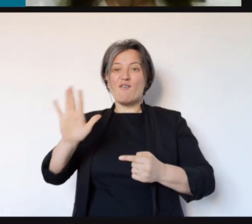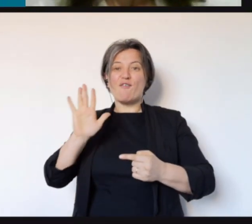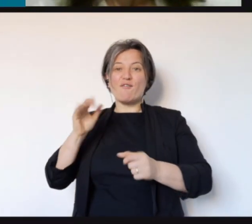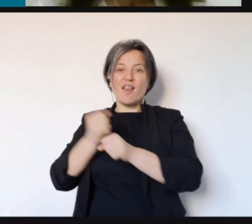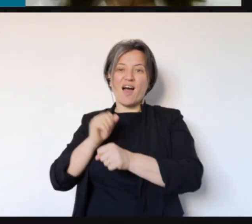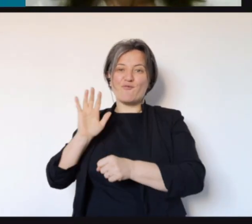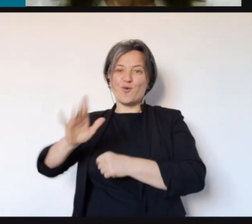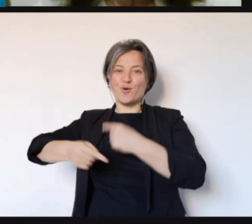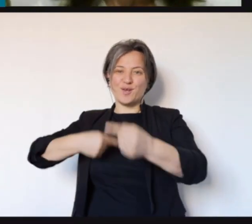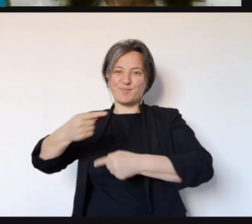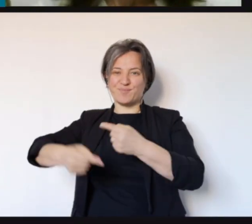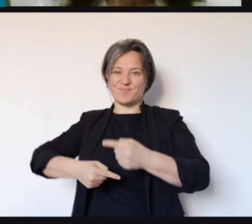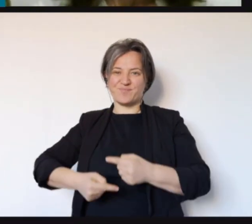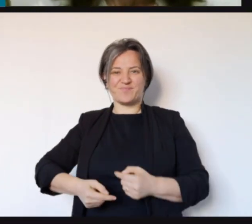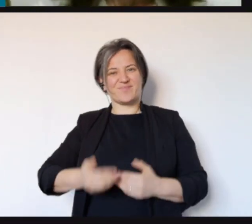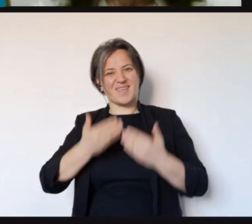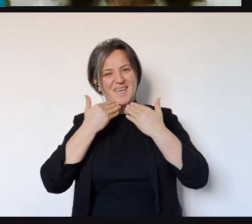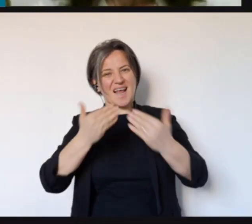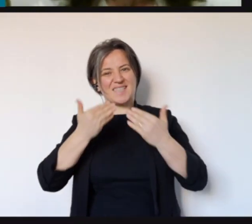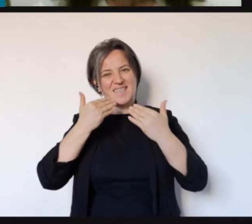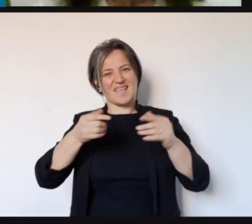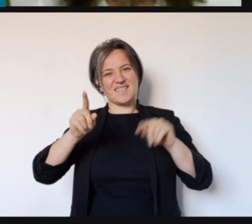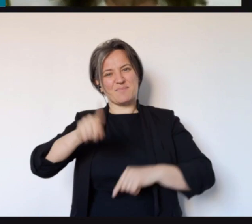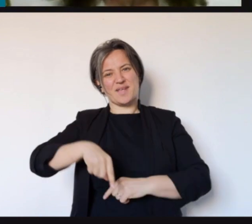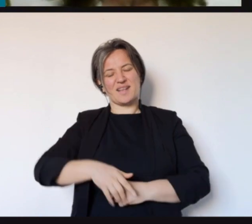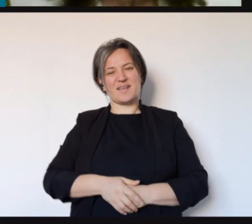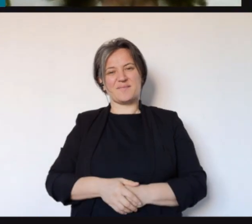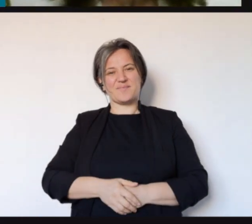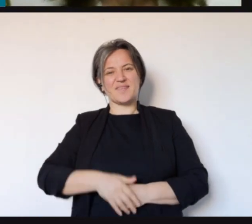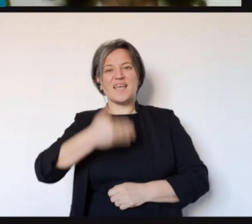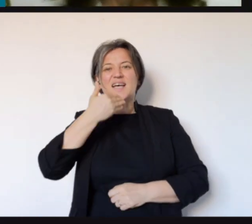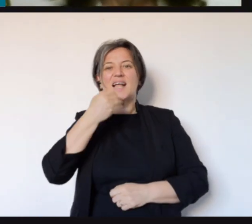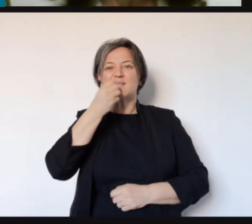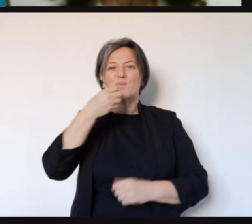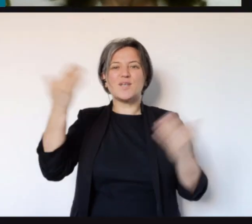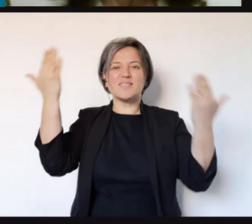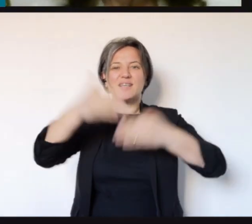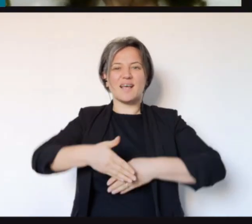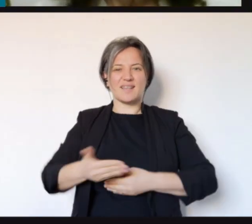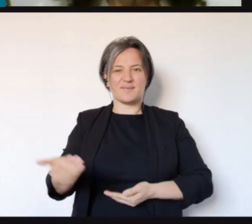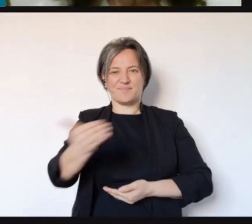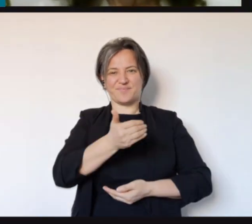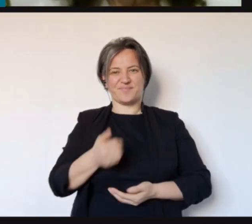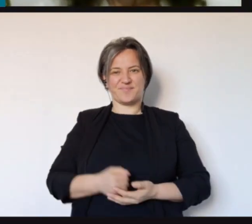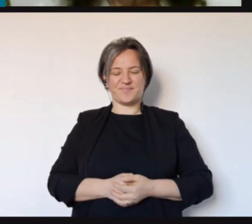Grazie mille. Grazie, buona serata. Buonasera.